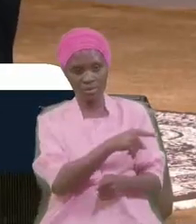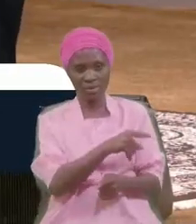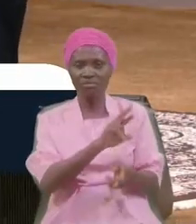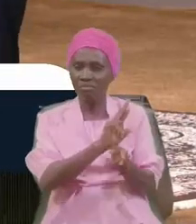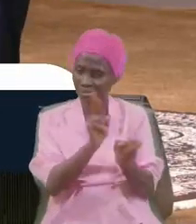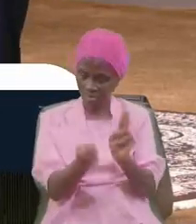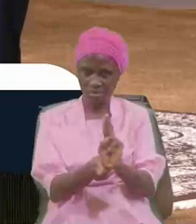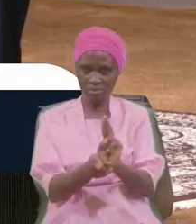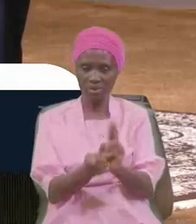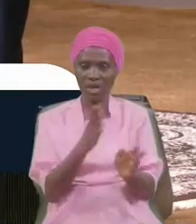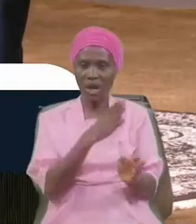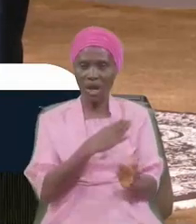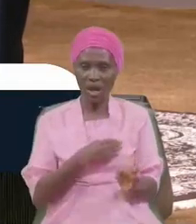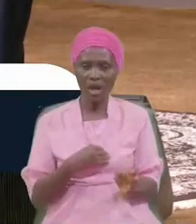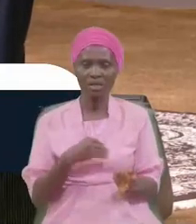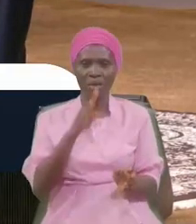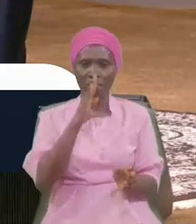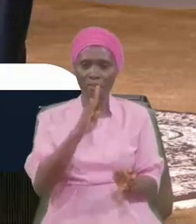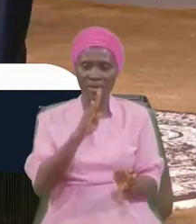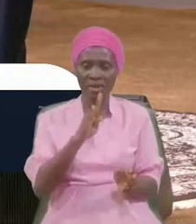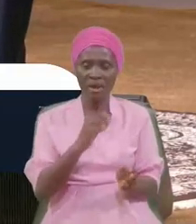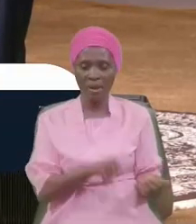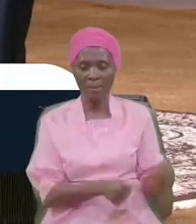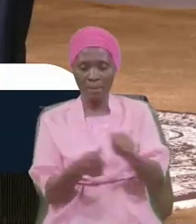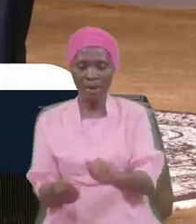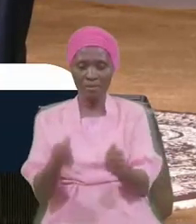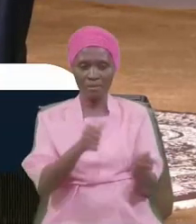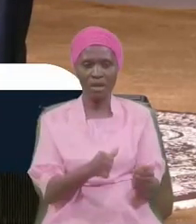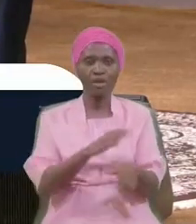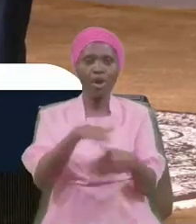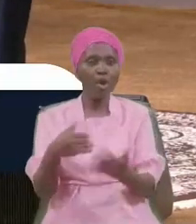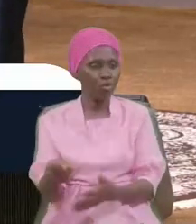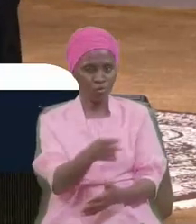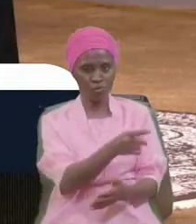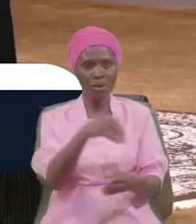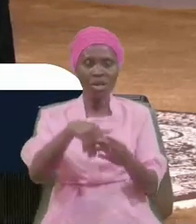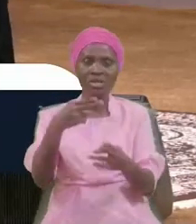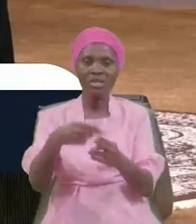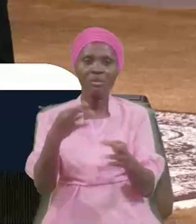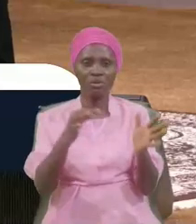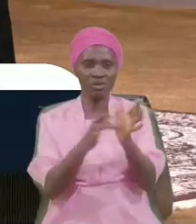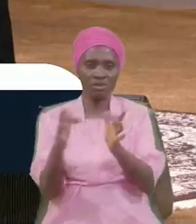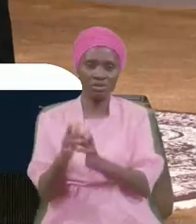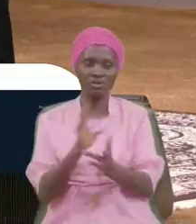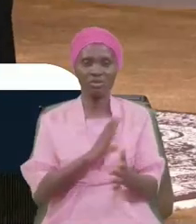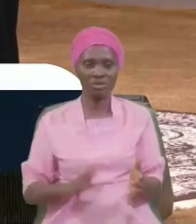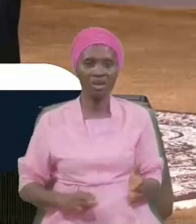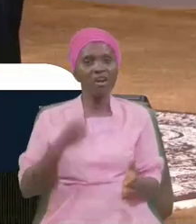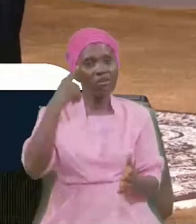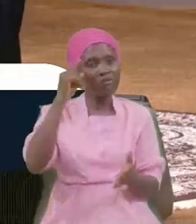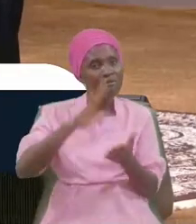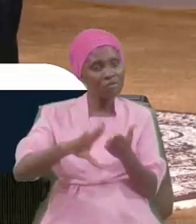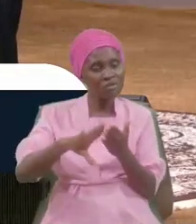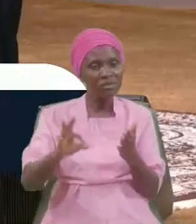repentez-vous et que chacun de vous soit baptisé au nom de Jésus-Christ pour le pardon de vos péchés.